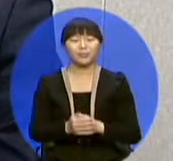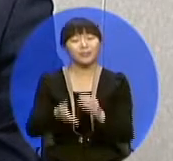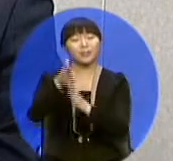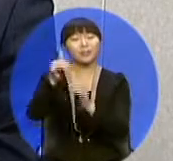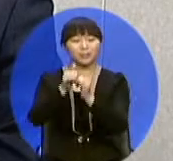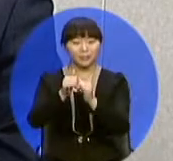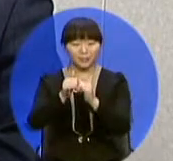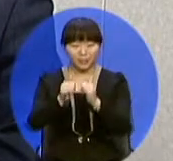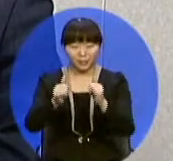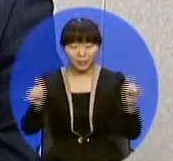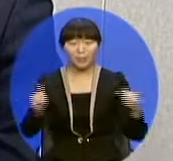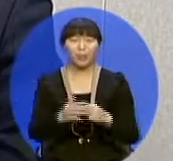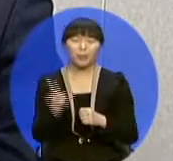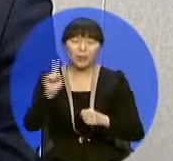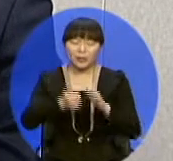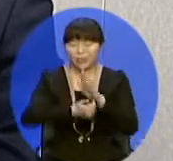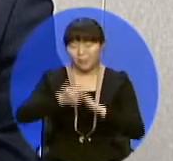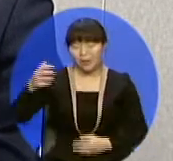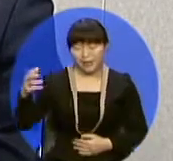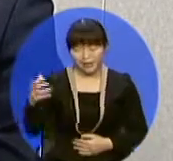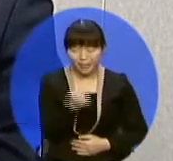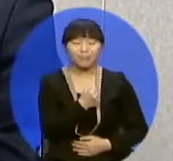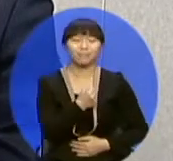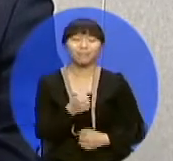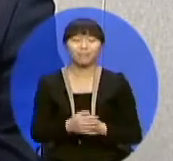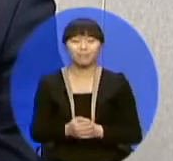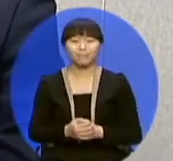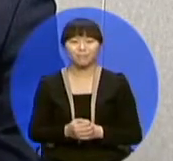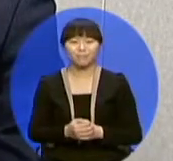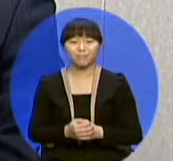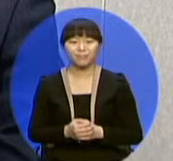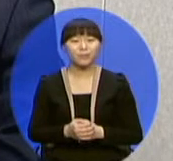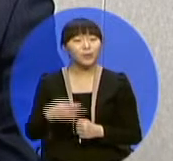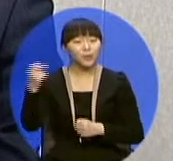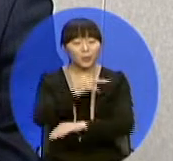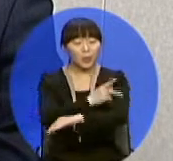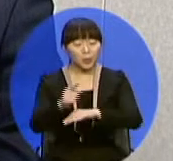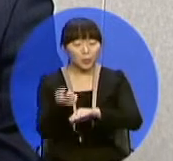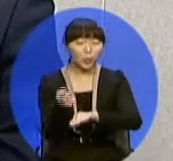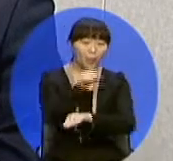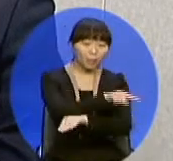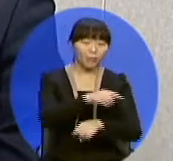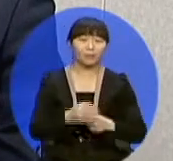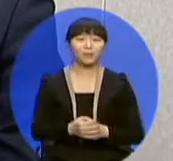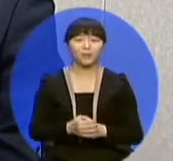시민들이 뭔가 희망을 갖게 됐습니다. 그리고 KTX 바로 옆에